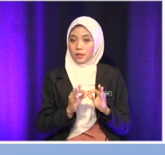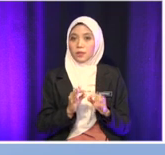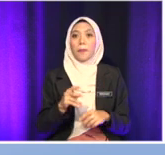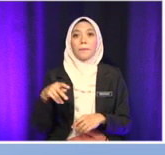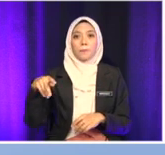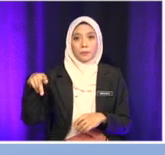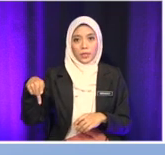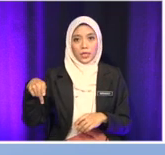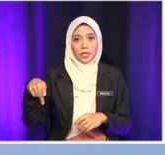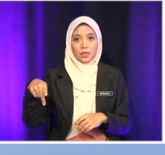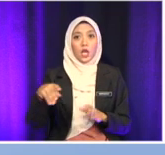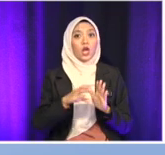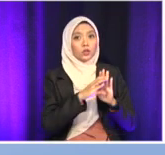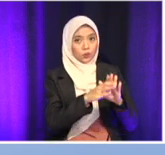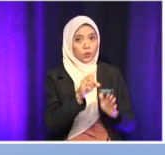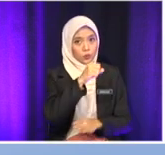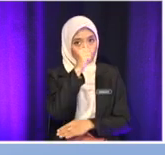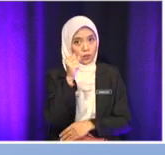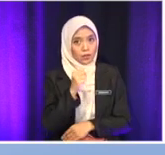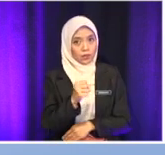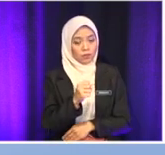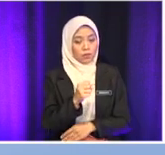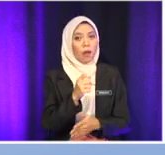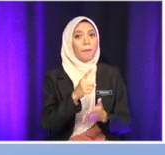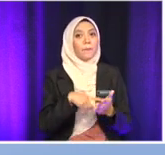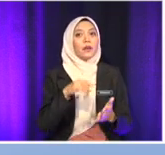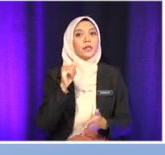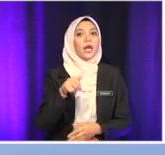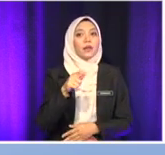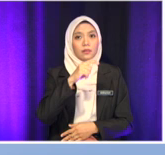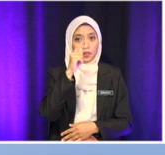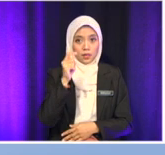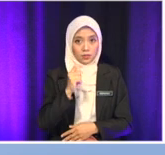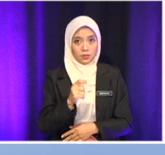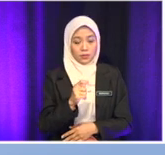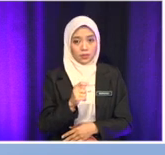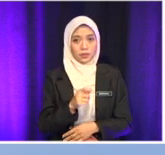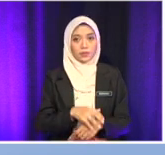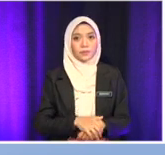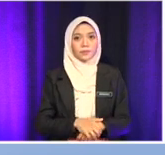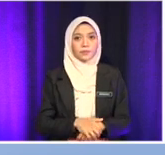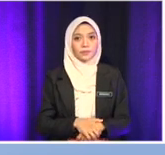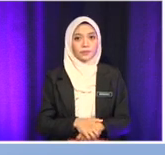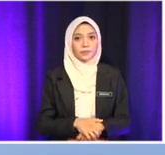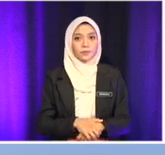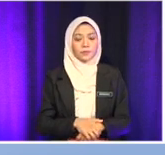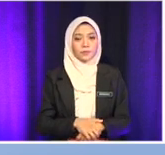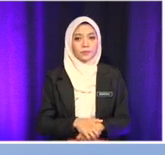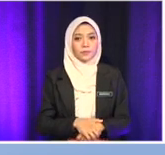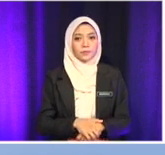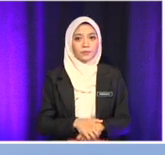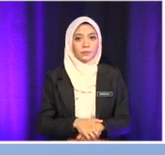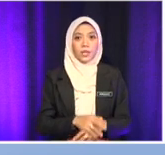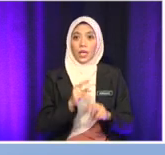p contoh soal dan apa kayak boleh ditanya tentang Akas dan suasana serta kontra positif ini contoh saat ini